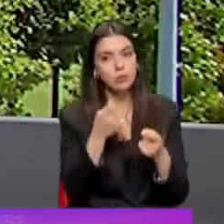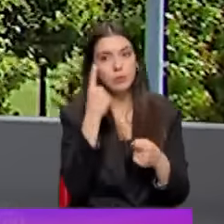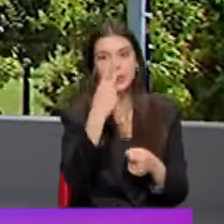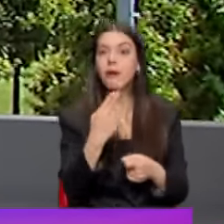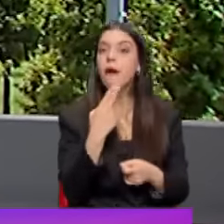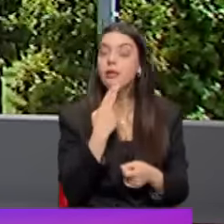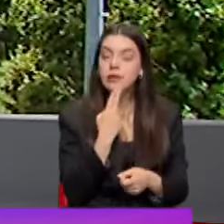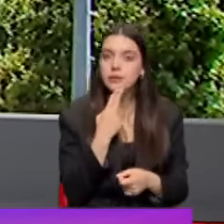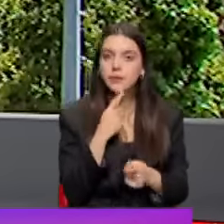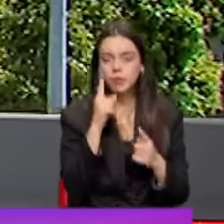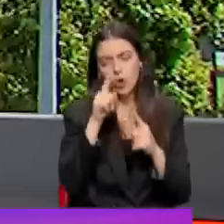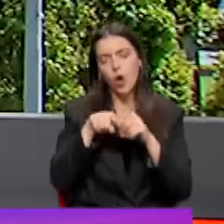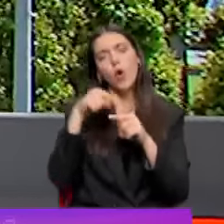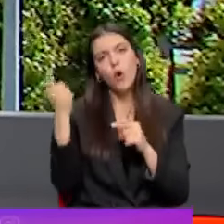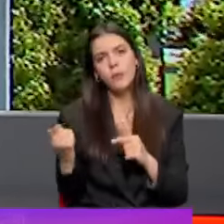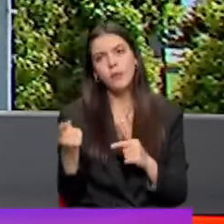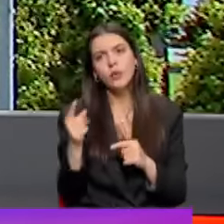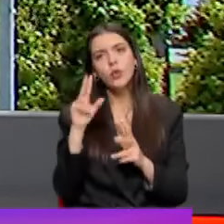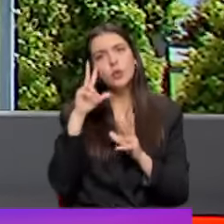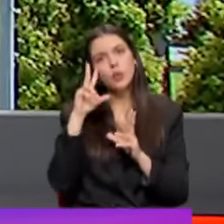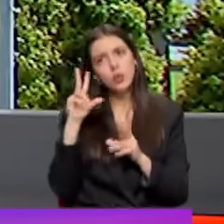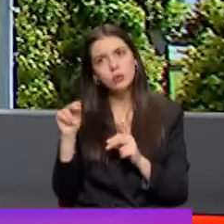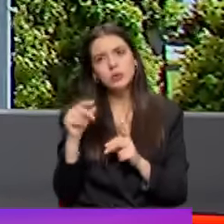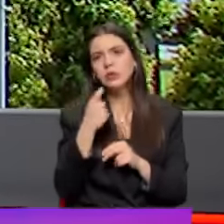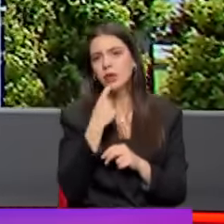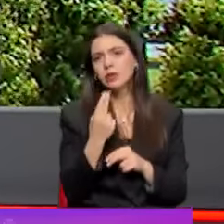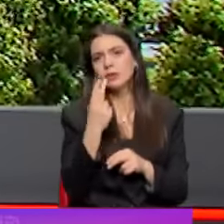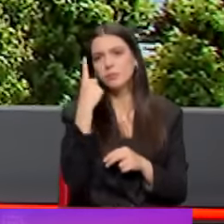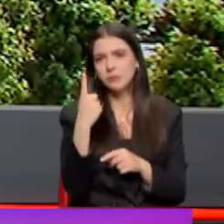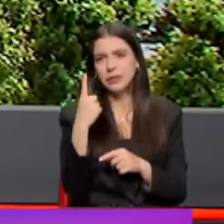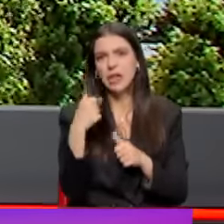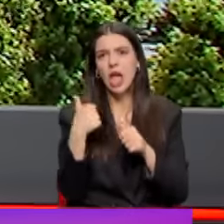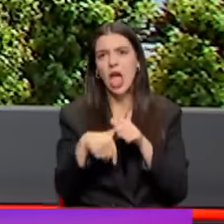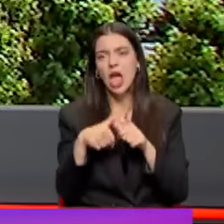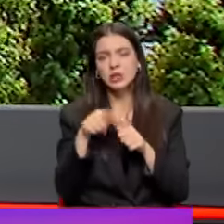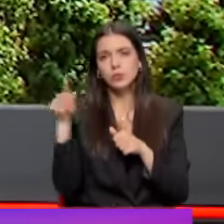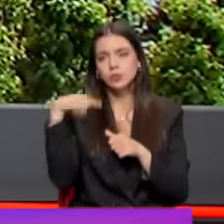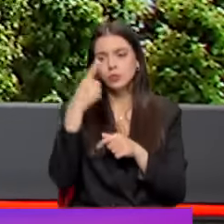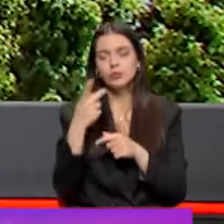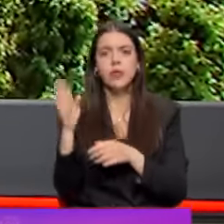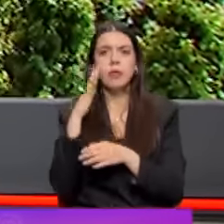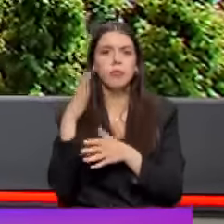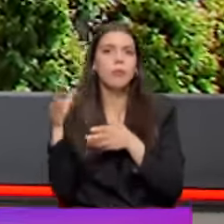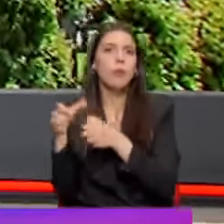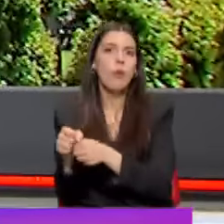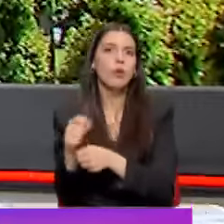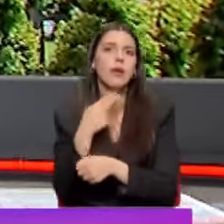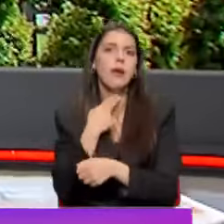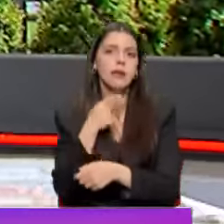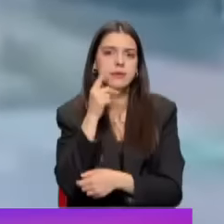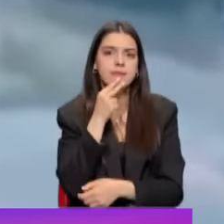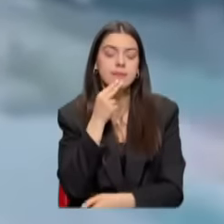Bir kadın bir diğeri ise uykusunda 71 yaşındaki eşi tarafından öldürülen bir